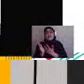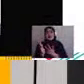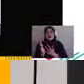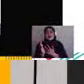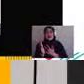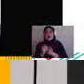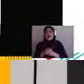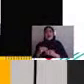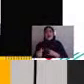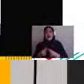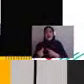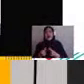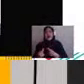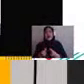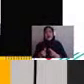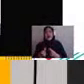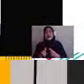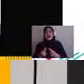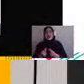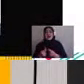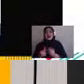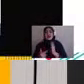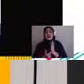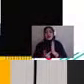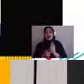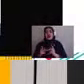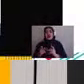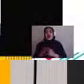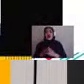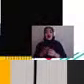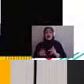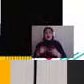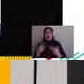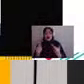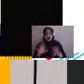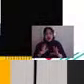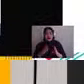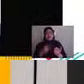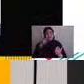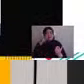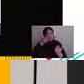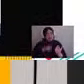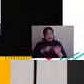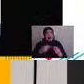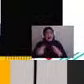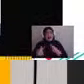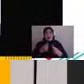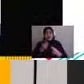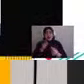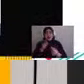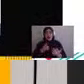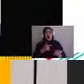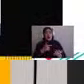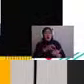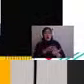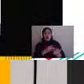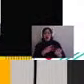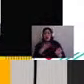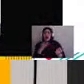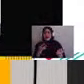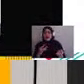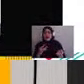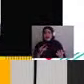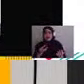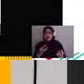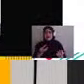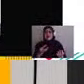kali kita selesai bertransaksi, dicek lagi. Kita ketika melihat barangnya tertarik, wah ini harganya oke ya, gitu